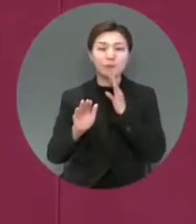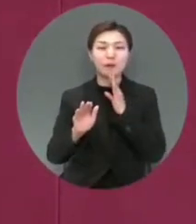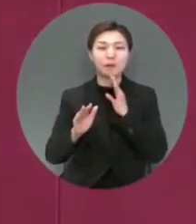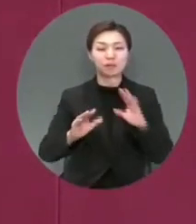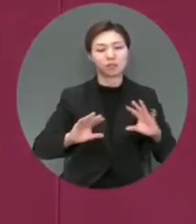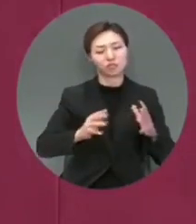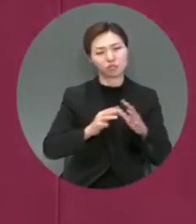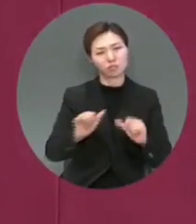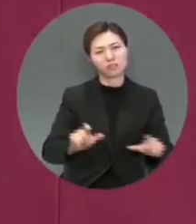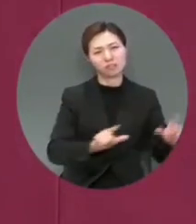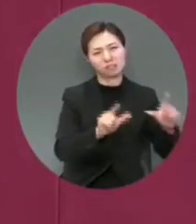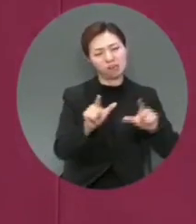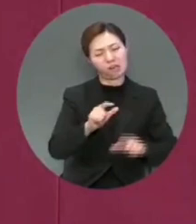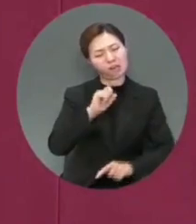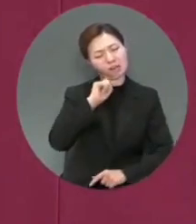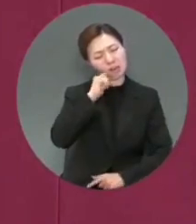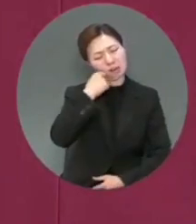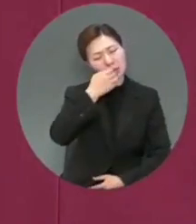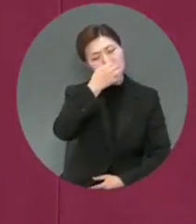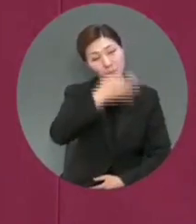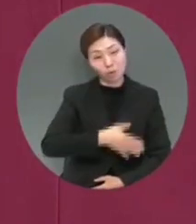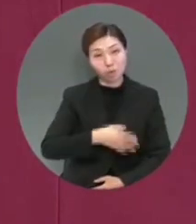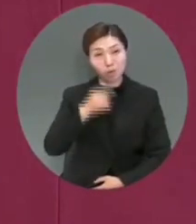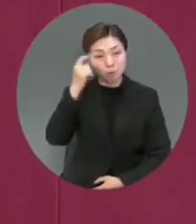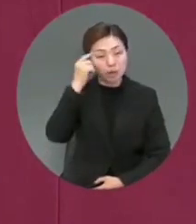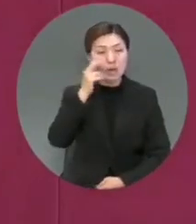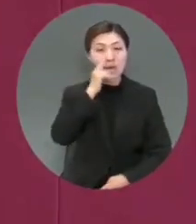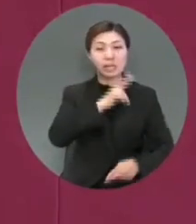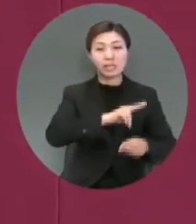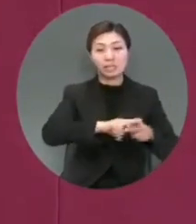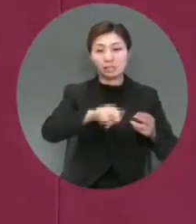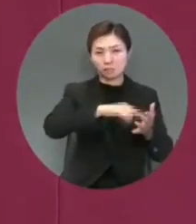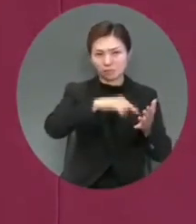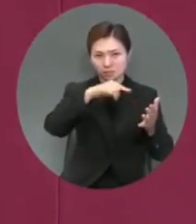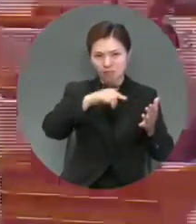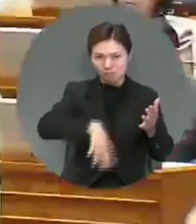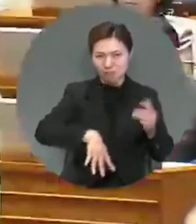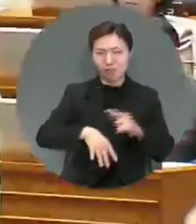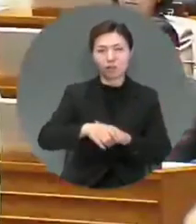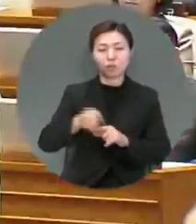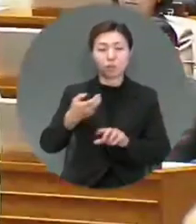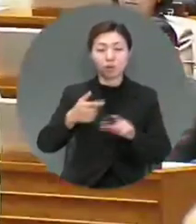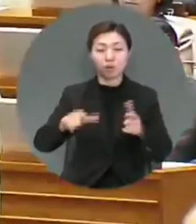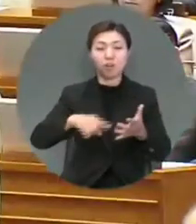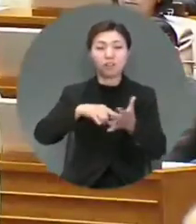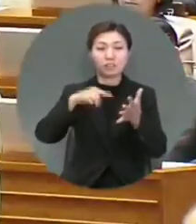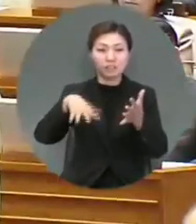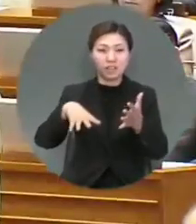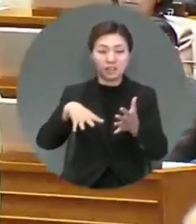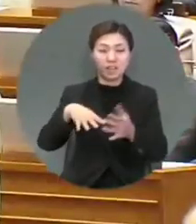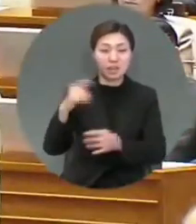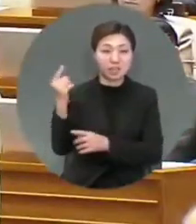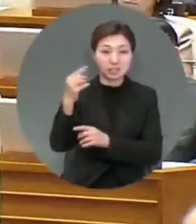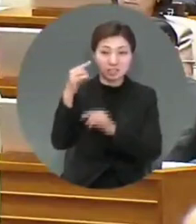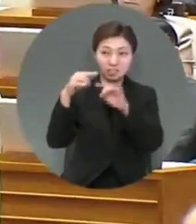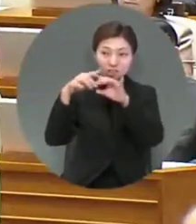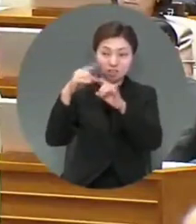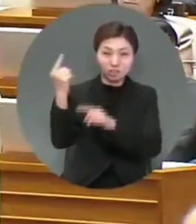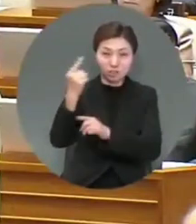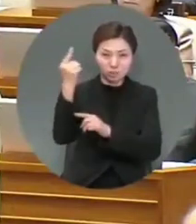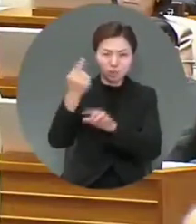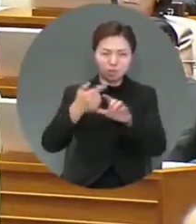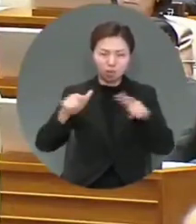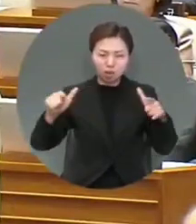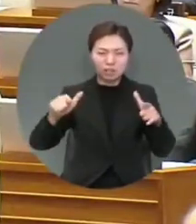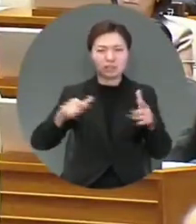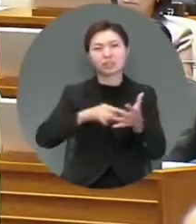있습니다. 유류세와 관세의 인하, 공공요금 관리 등으로 우리나라의 물가